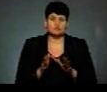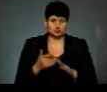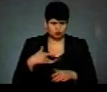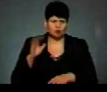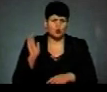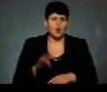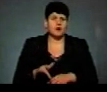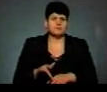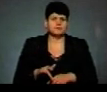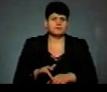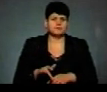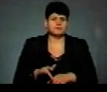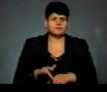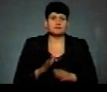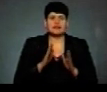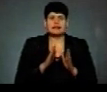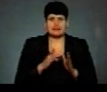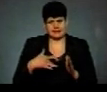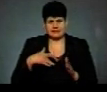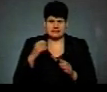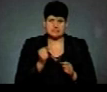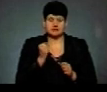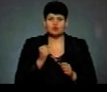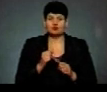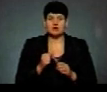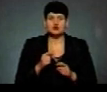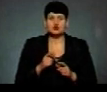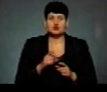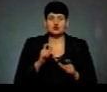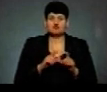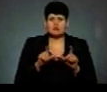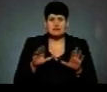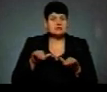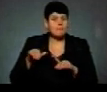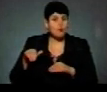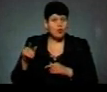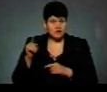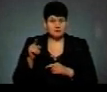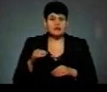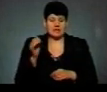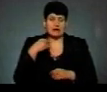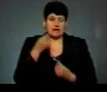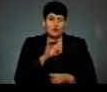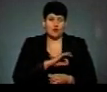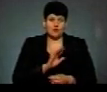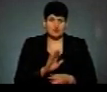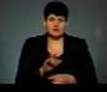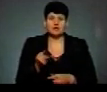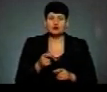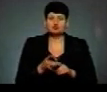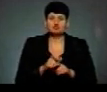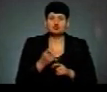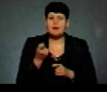строга, дисциплінує студентів, і є високі вимоги, то потім це їм дає користь. Яку? Їх дуже